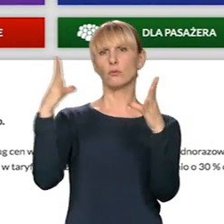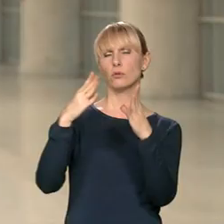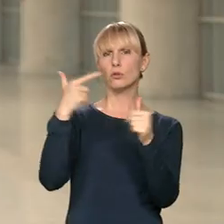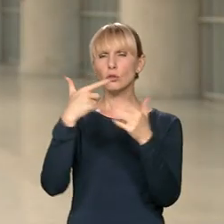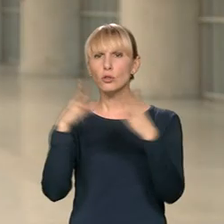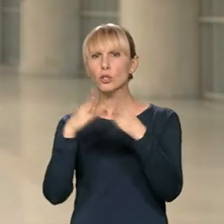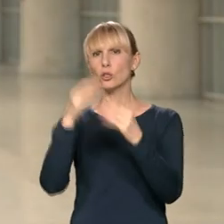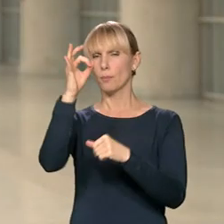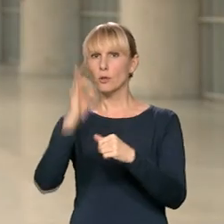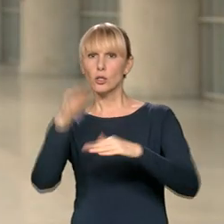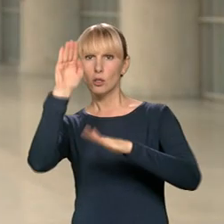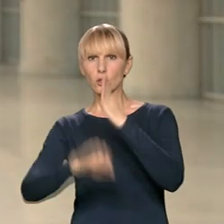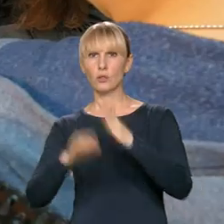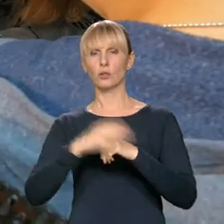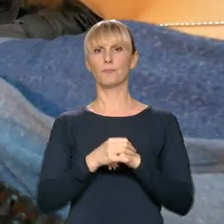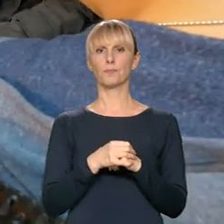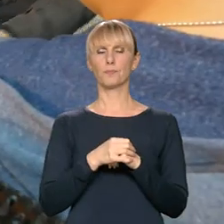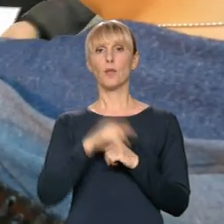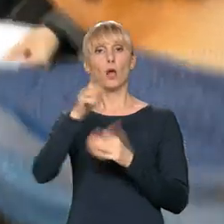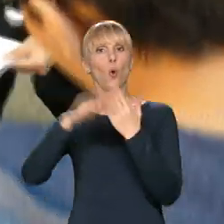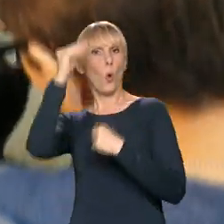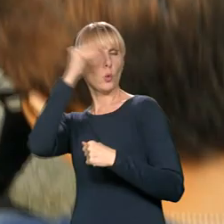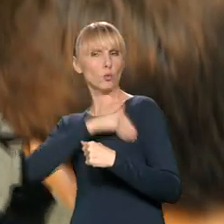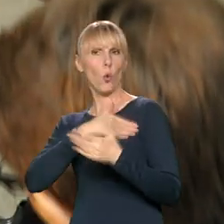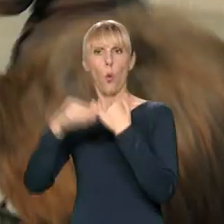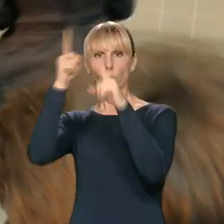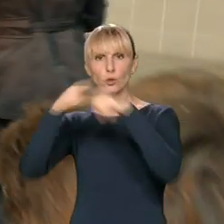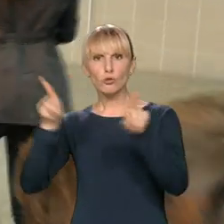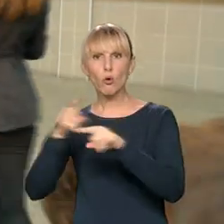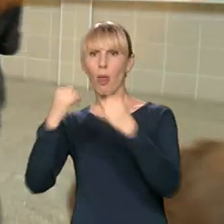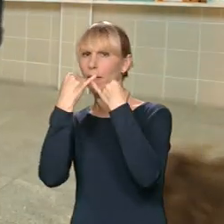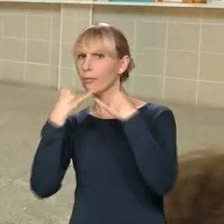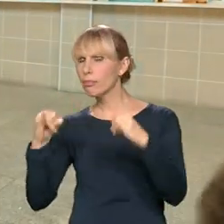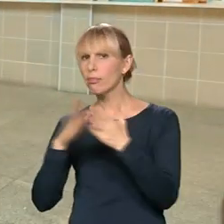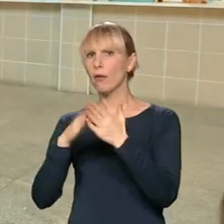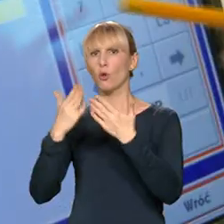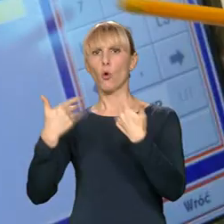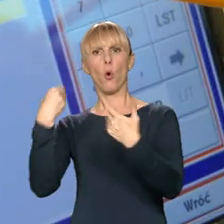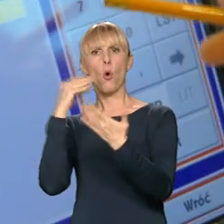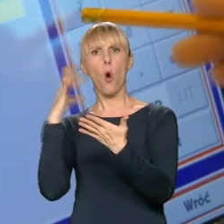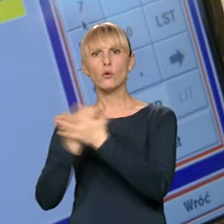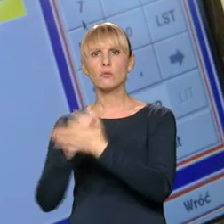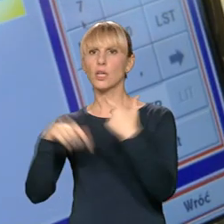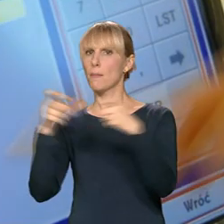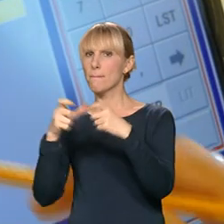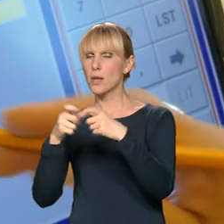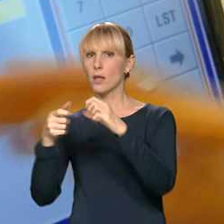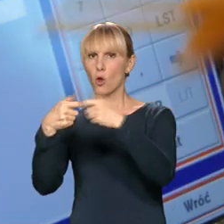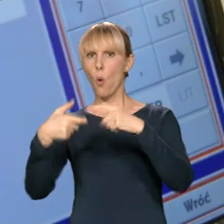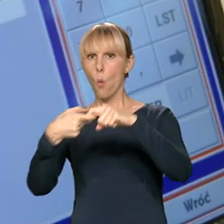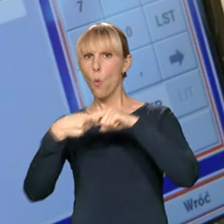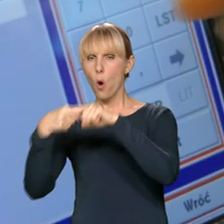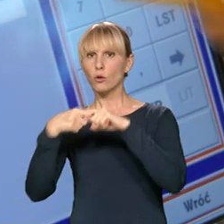zniżką w ramach oferty specjalnej Łódzkie Łącze. Szkoły, przedszkola i uczelnie mogą korzystać z biletu grupowego, gdzie na każde 10